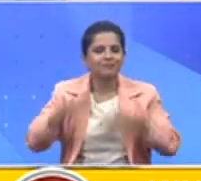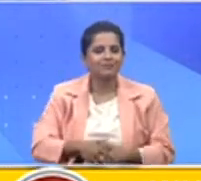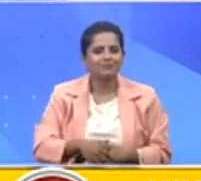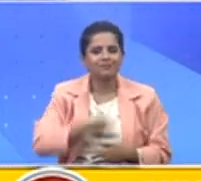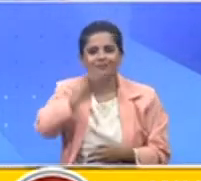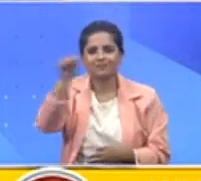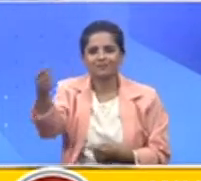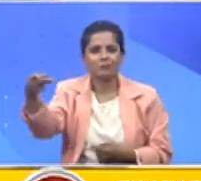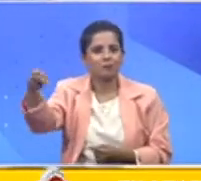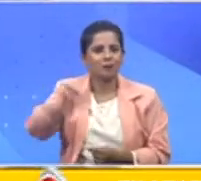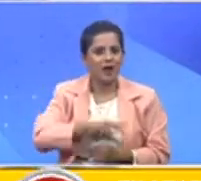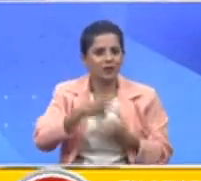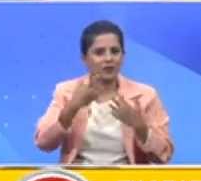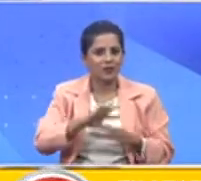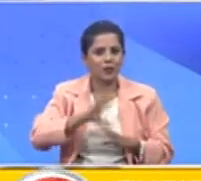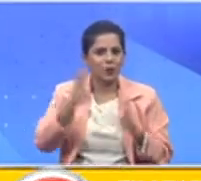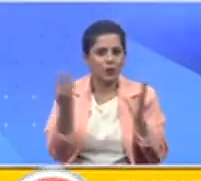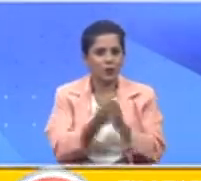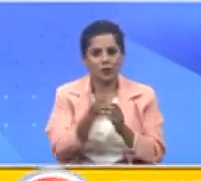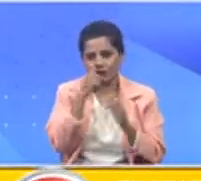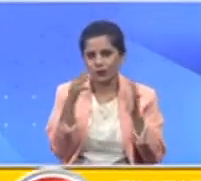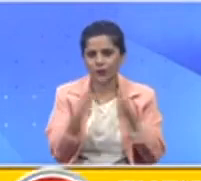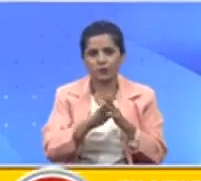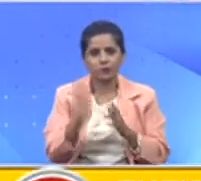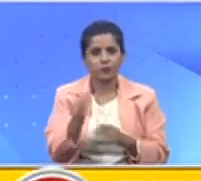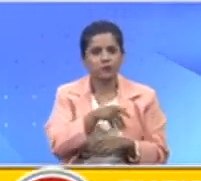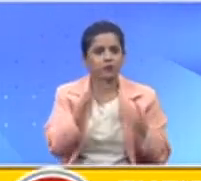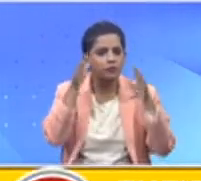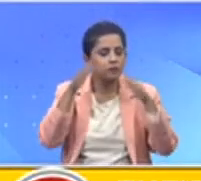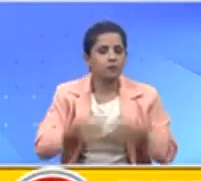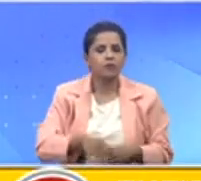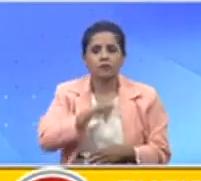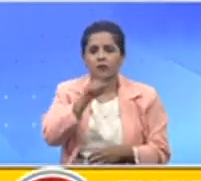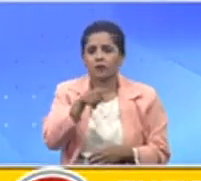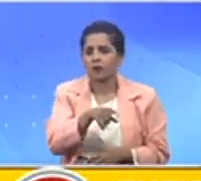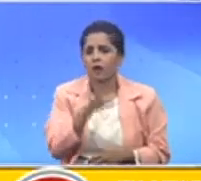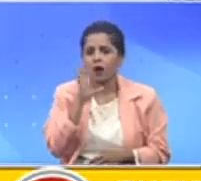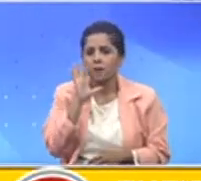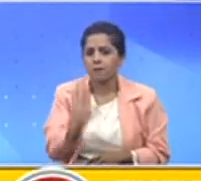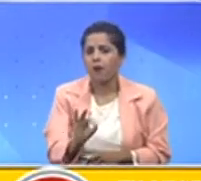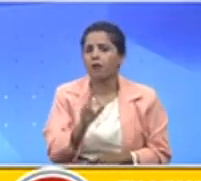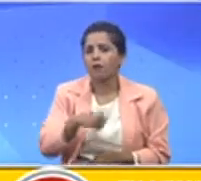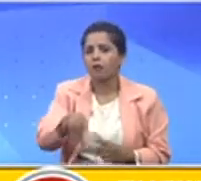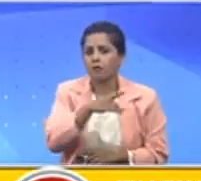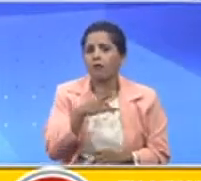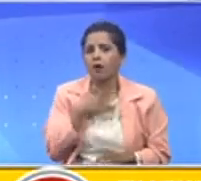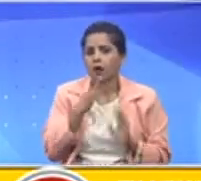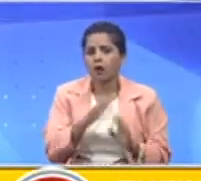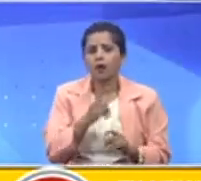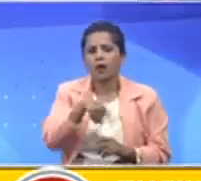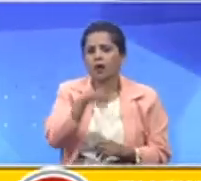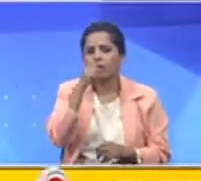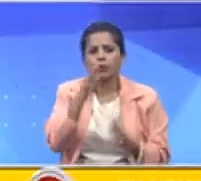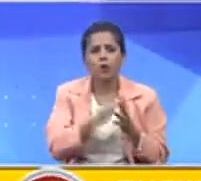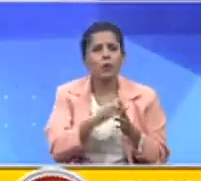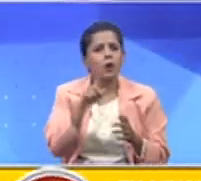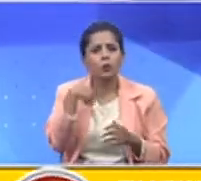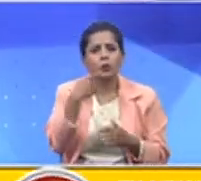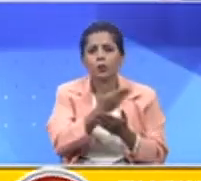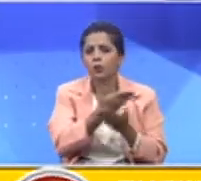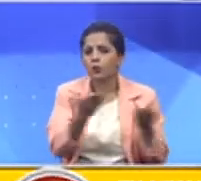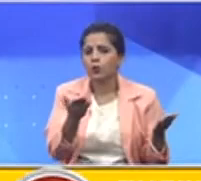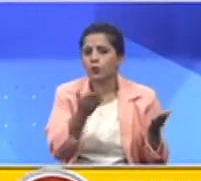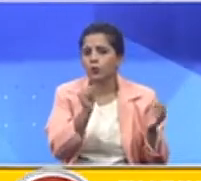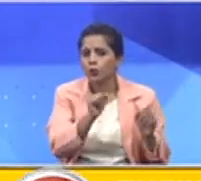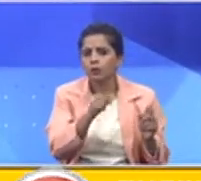करके आई हैं उनकी यात्रा कई माईनों में बहुत खास है यह वो महलाएं हैं